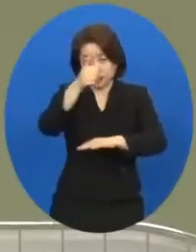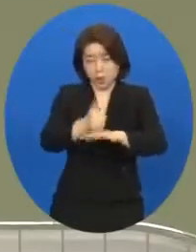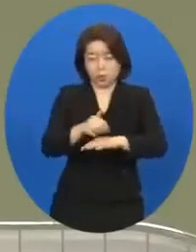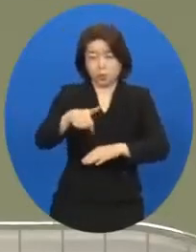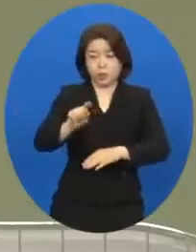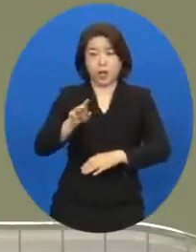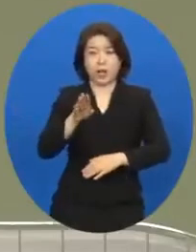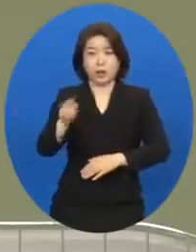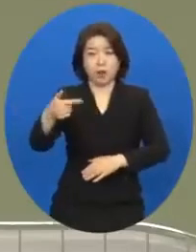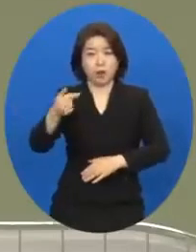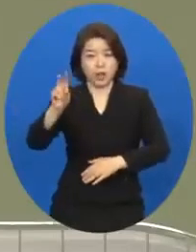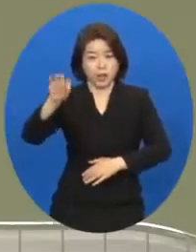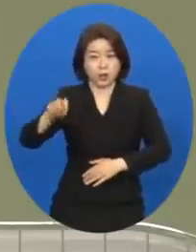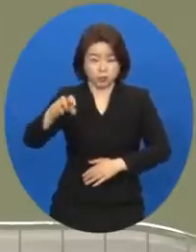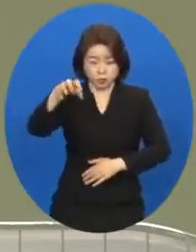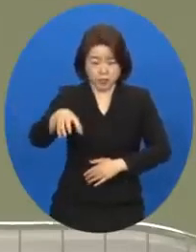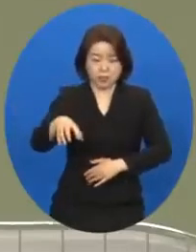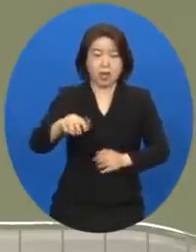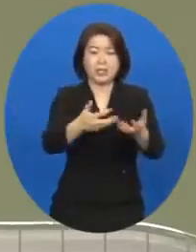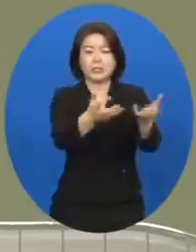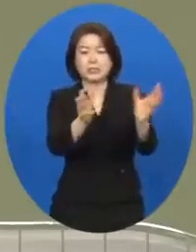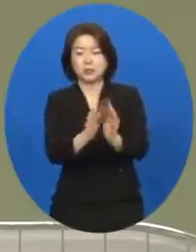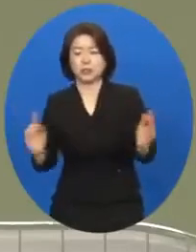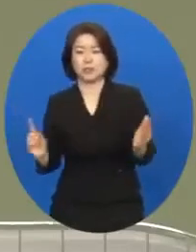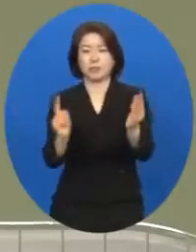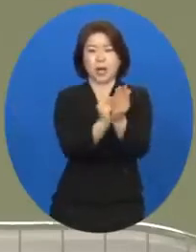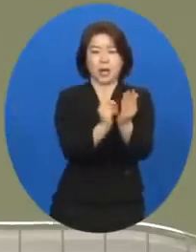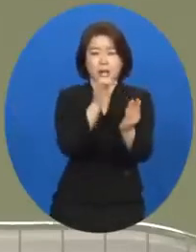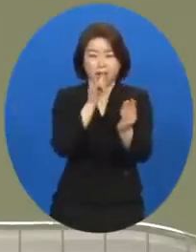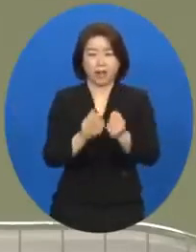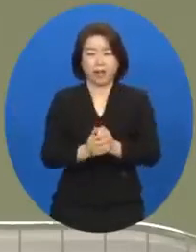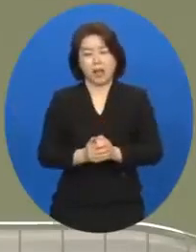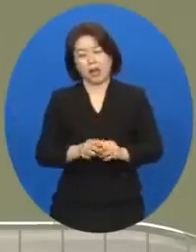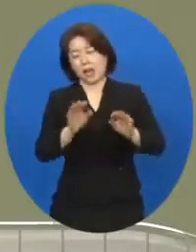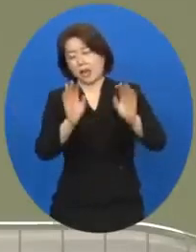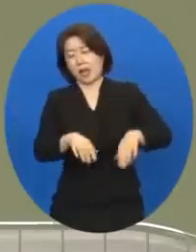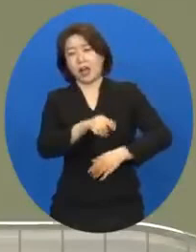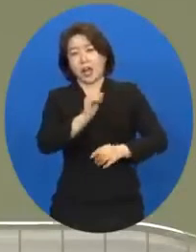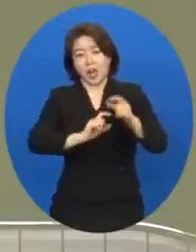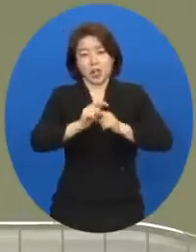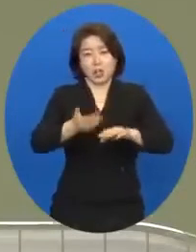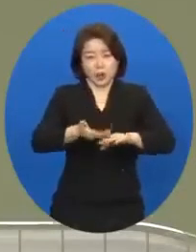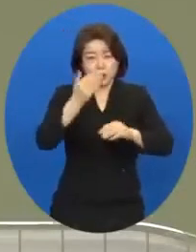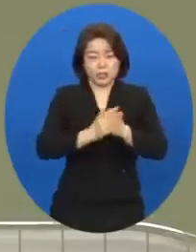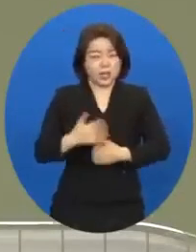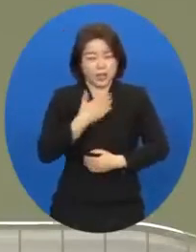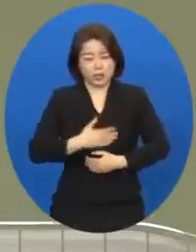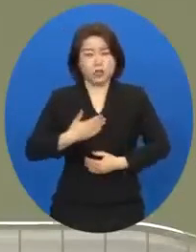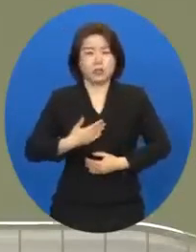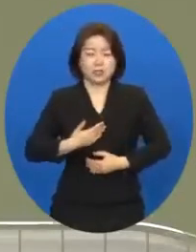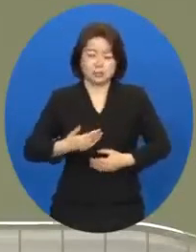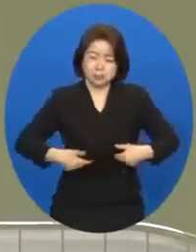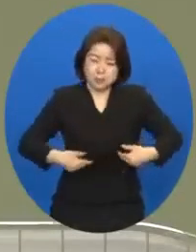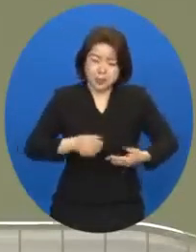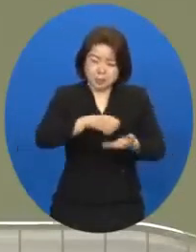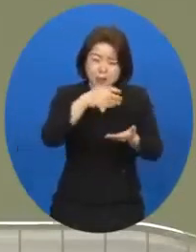그 무리들을 만나게 됩니다. 예수님께서 그 무리들에게 더 이상 육신을 위한 빵을 구하지 말고